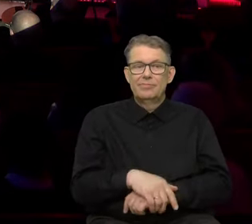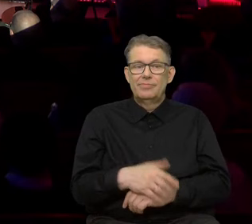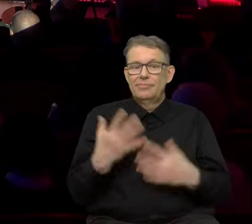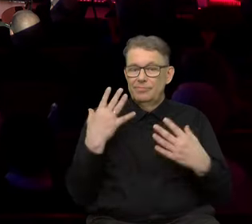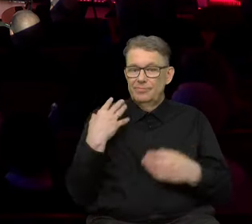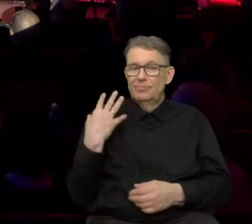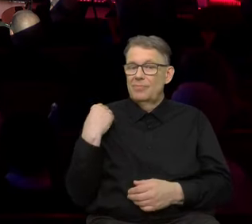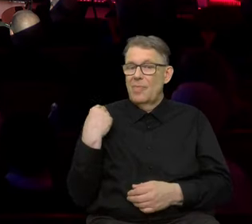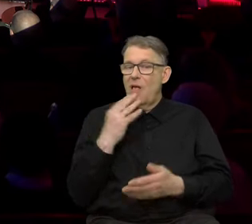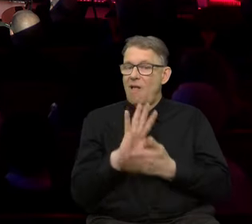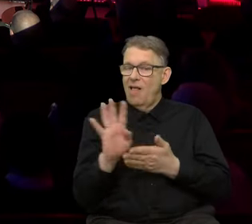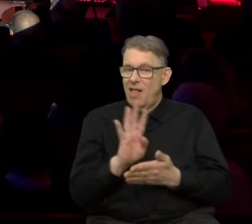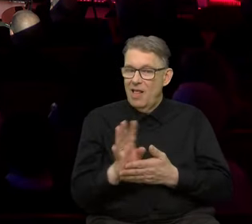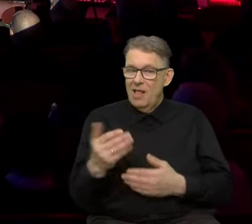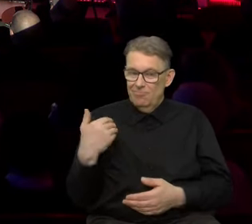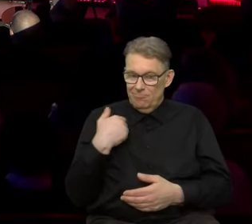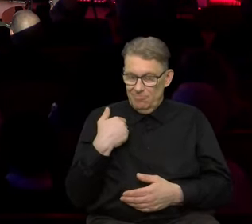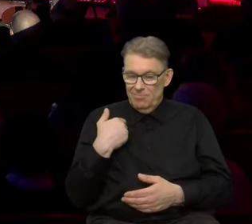14-latka